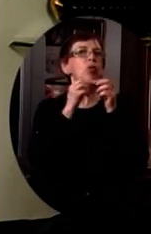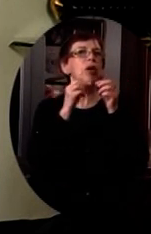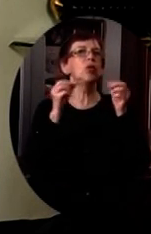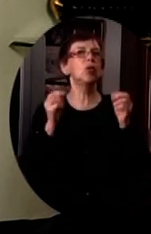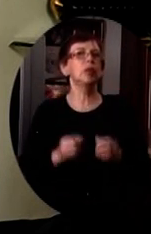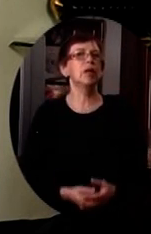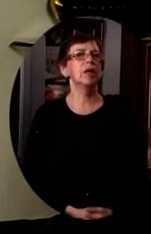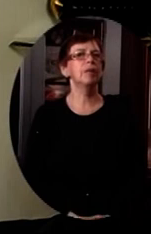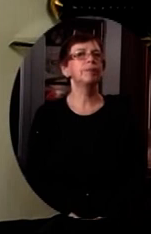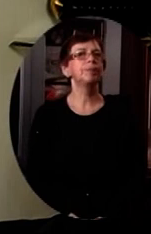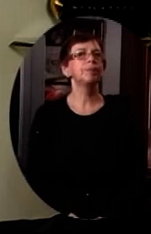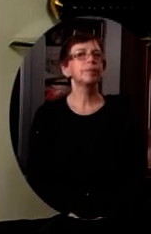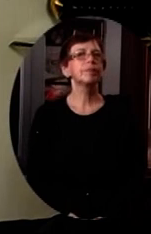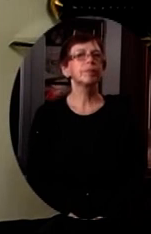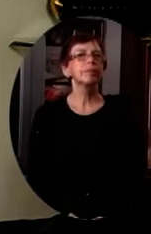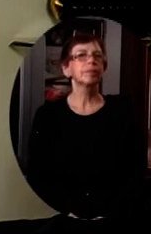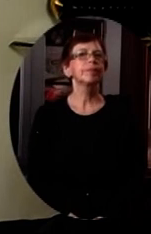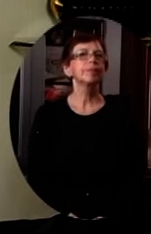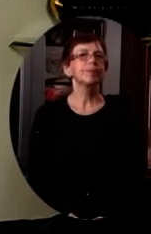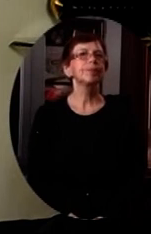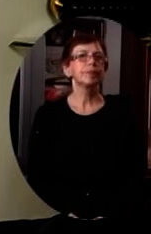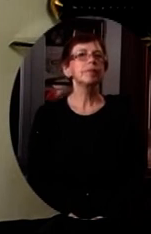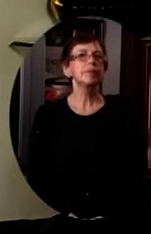מקלות מיוחדות, ככה.